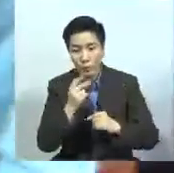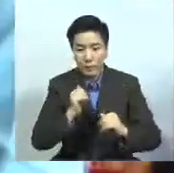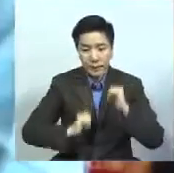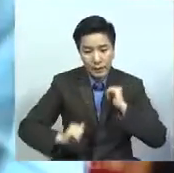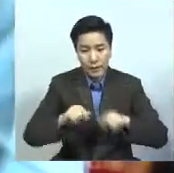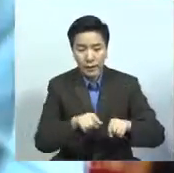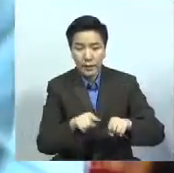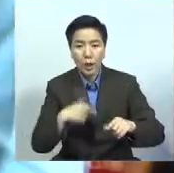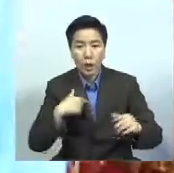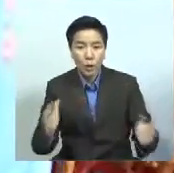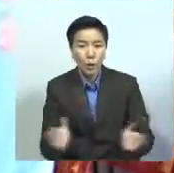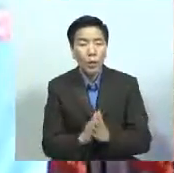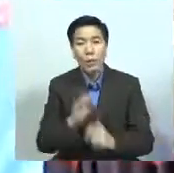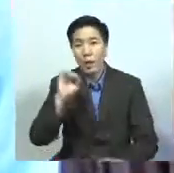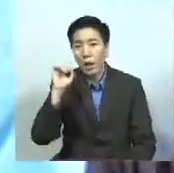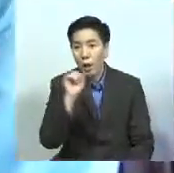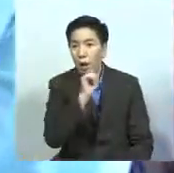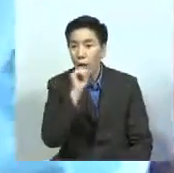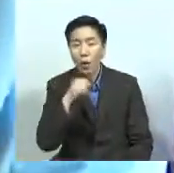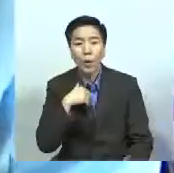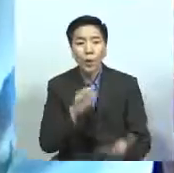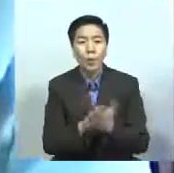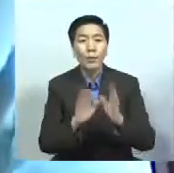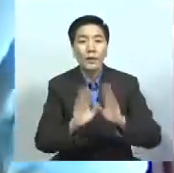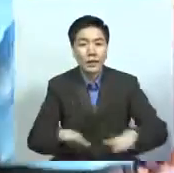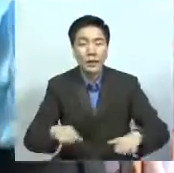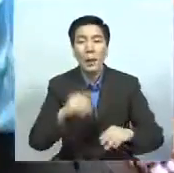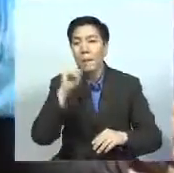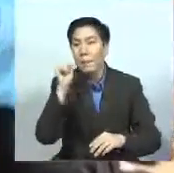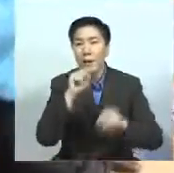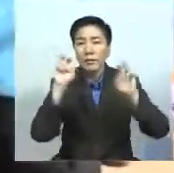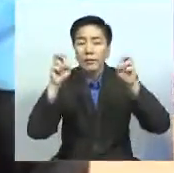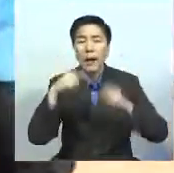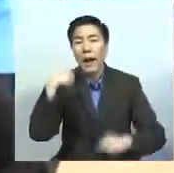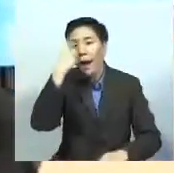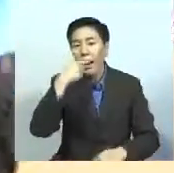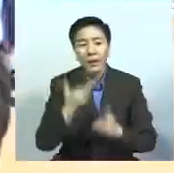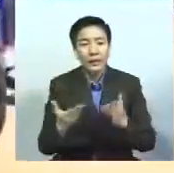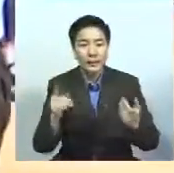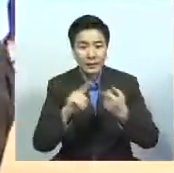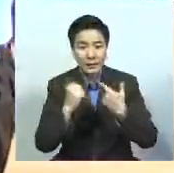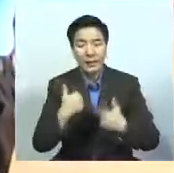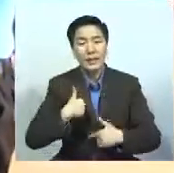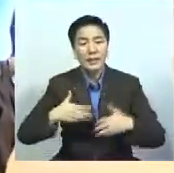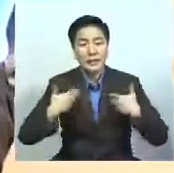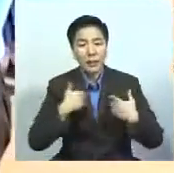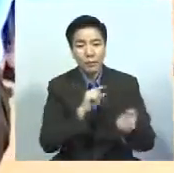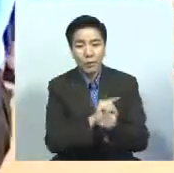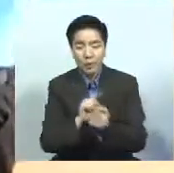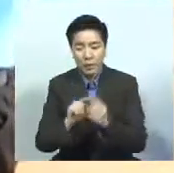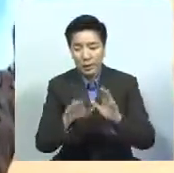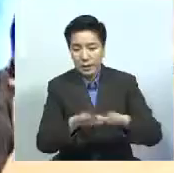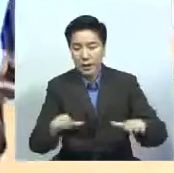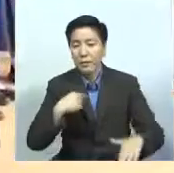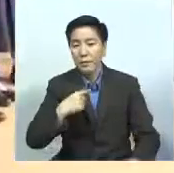แสดงและก็ร่วมร้องเพลงใครหนอกับเด็กๆด้วยนะครับพร้อมบอกนะครับว่าดีใจครับที่ได้มาพบกับทุกคน